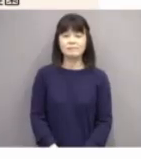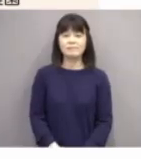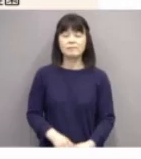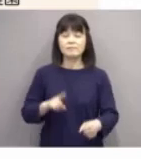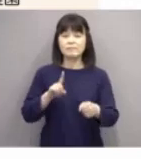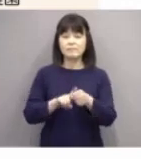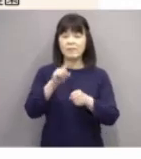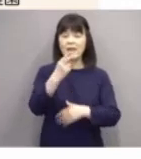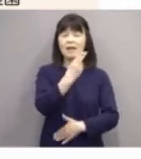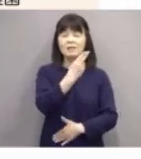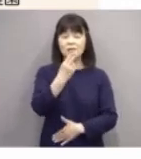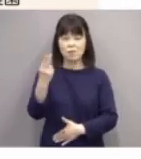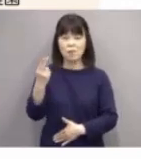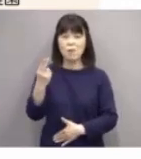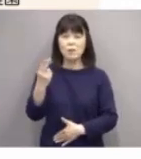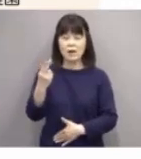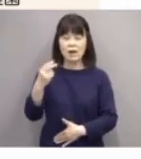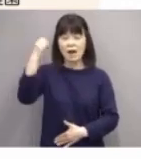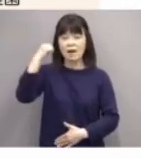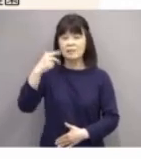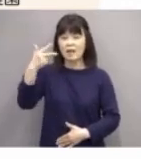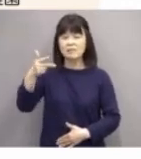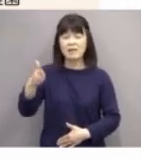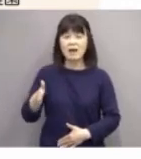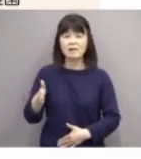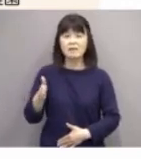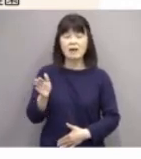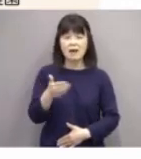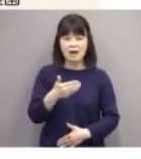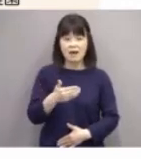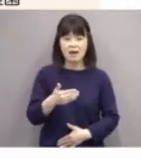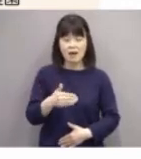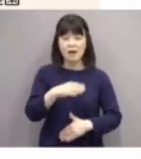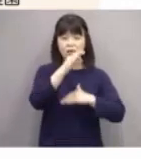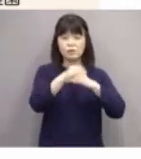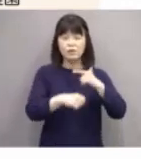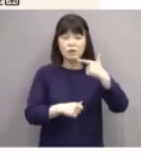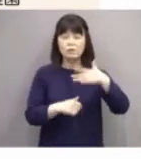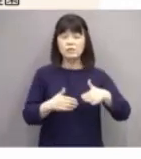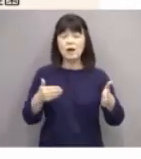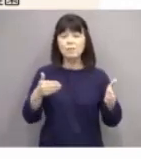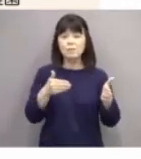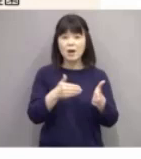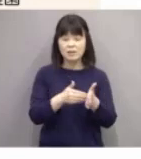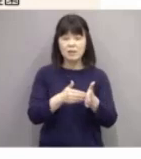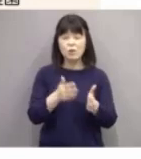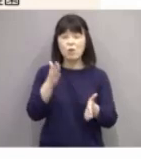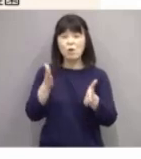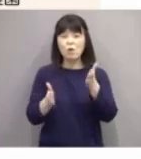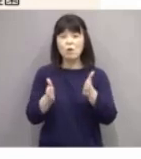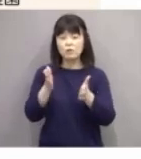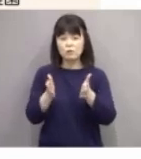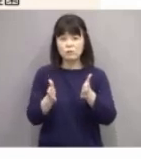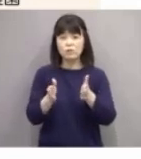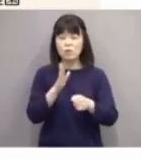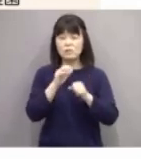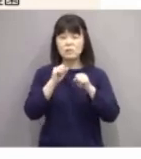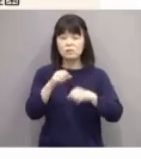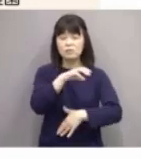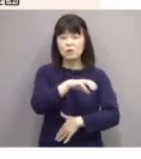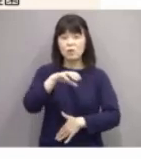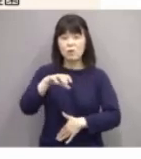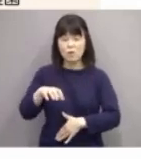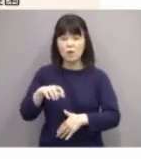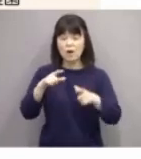なお来年度から7時30分から18時30分の預かり保育を実施する園を1園増や